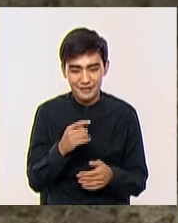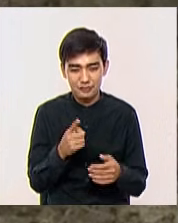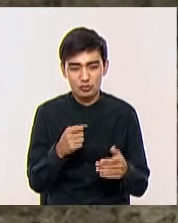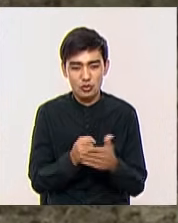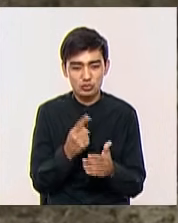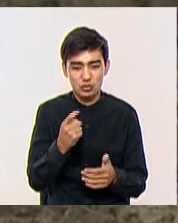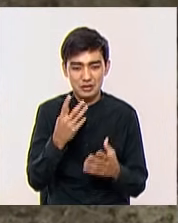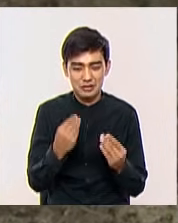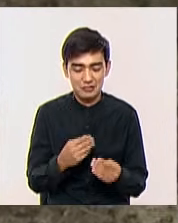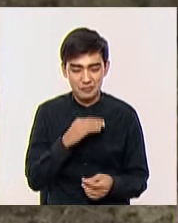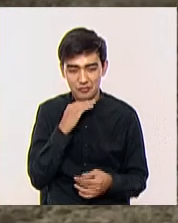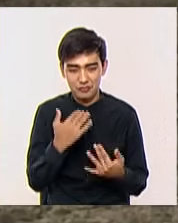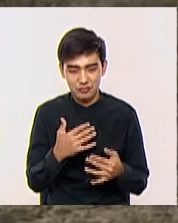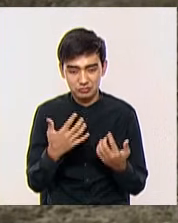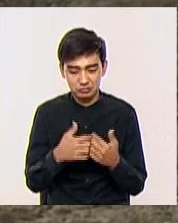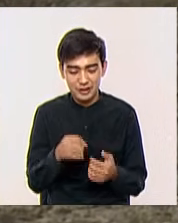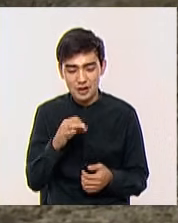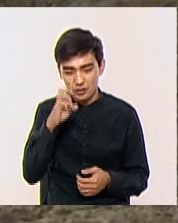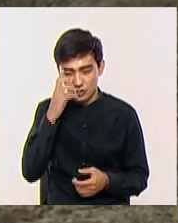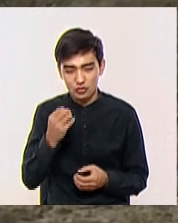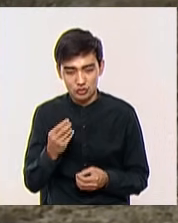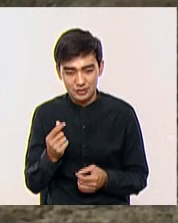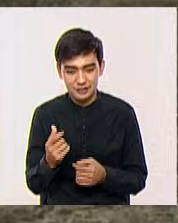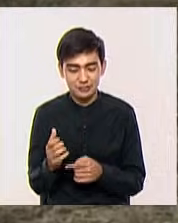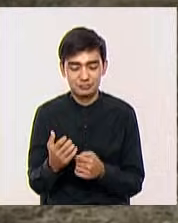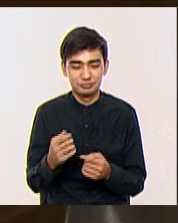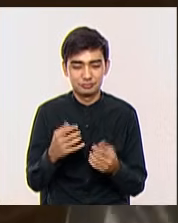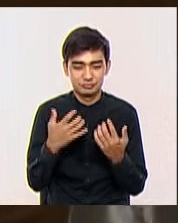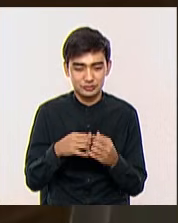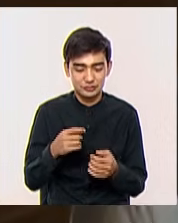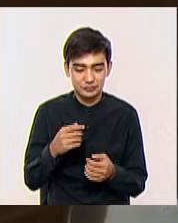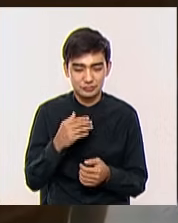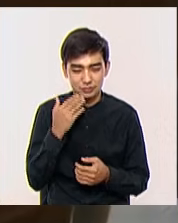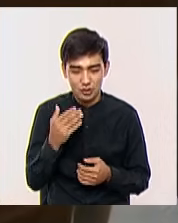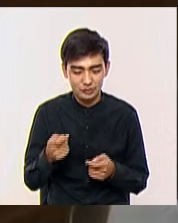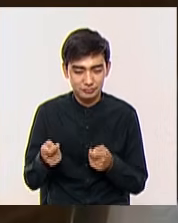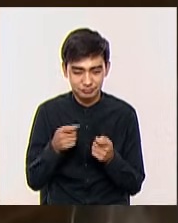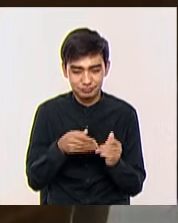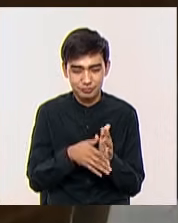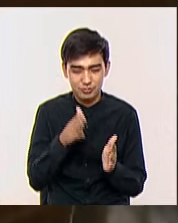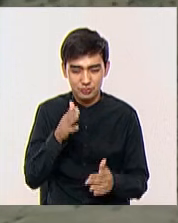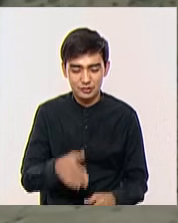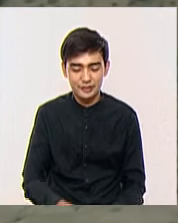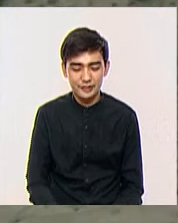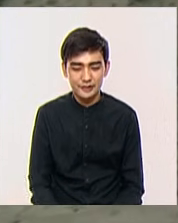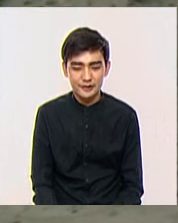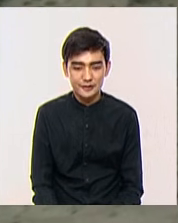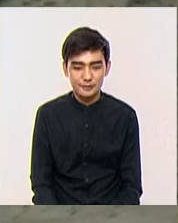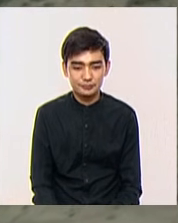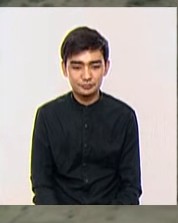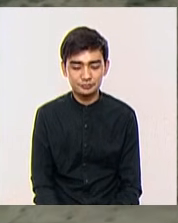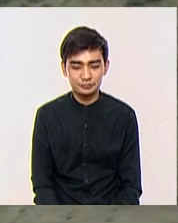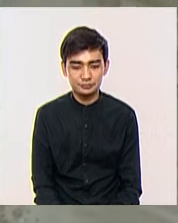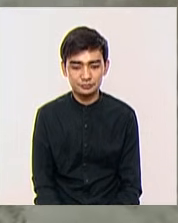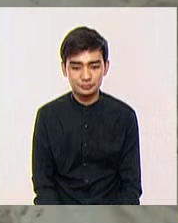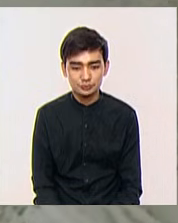күнге есептелген. Бұдан бөлек жергілікті бюджеттен тағы да қаржы бөлуді қарастырамыз дейді басқармадағылар. Махаббат Нұржанқызы, Мұхаммед Шаткан, Информ